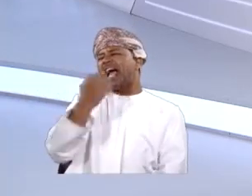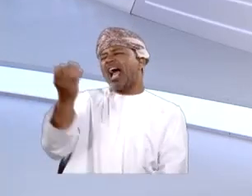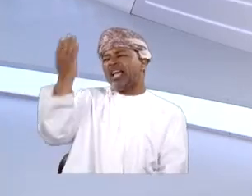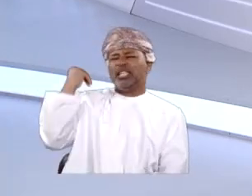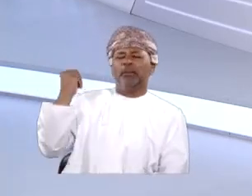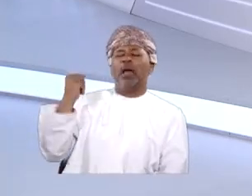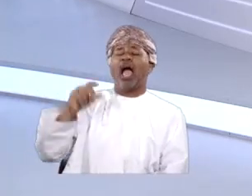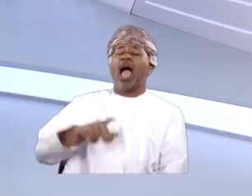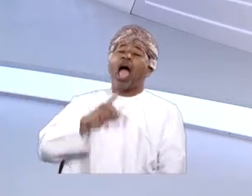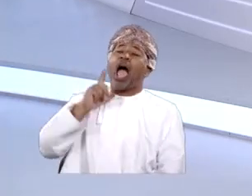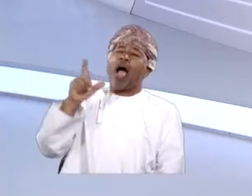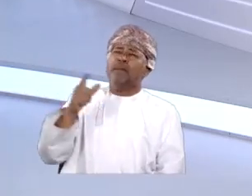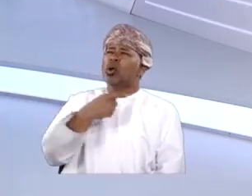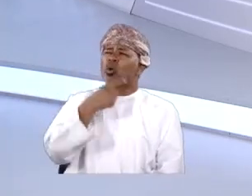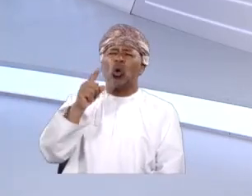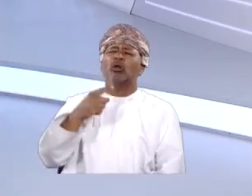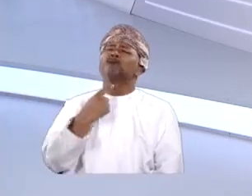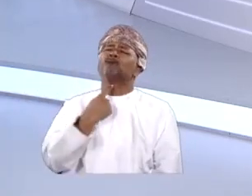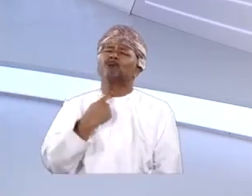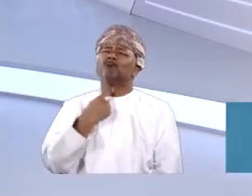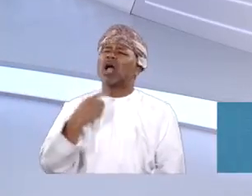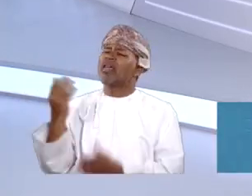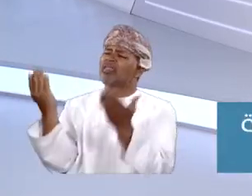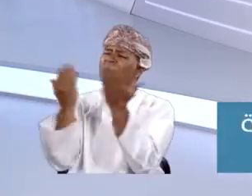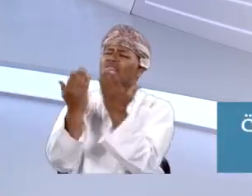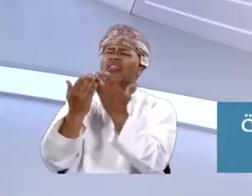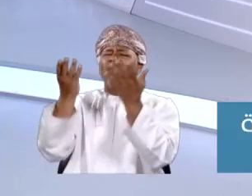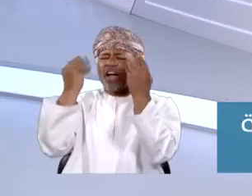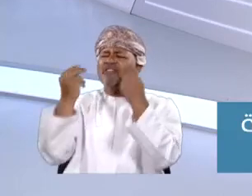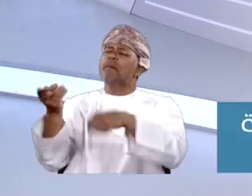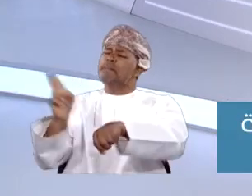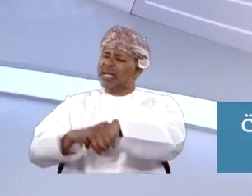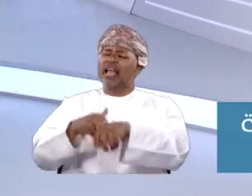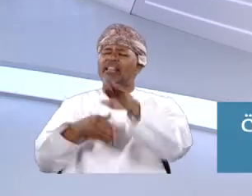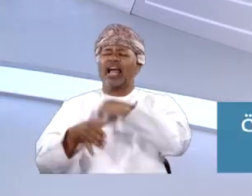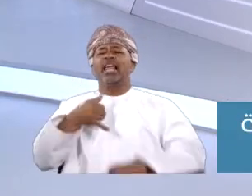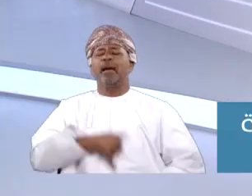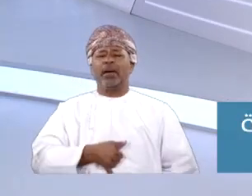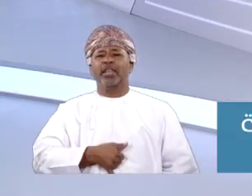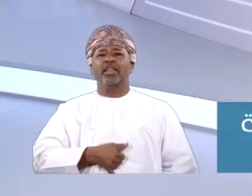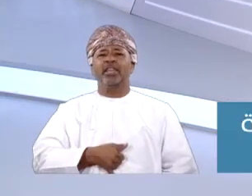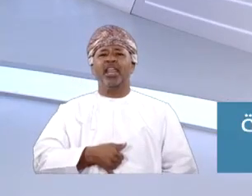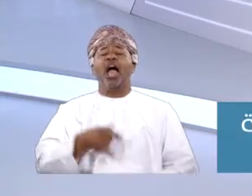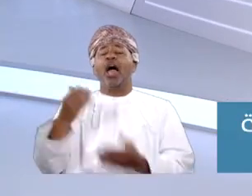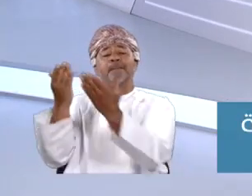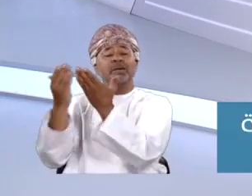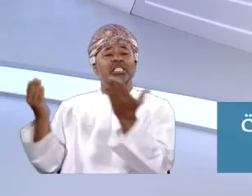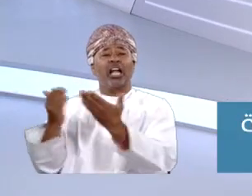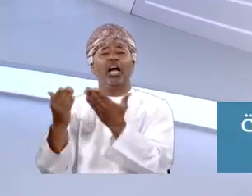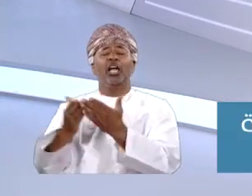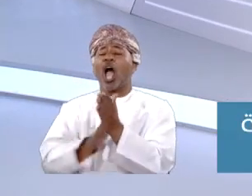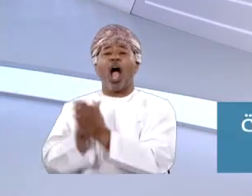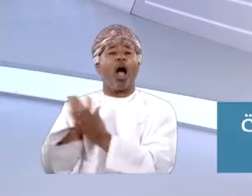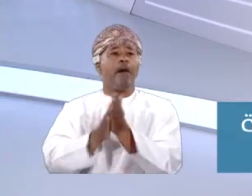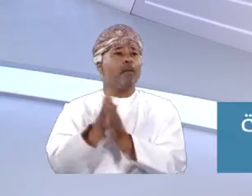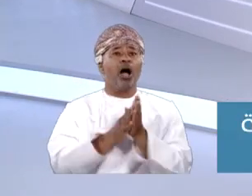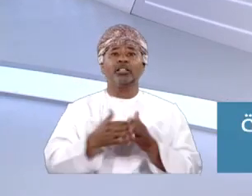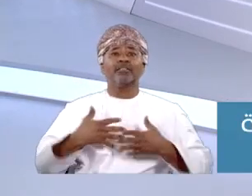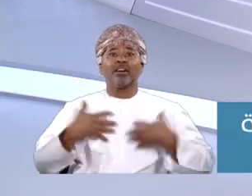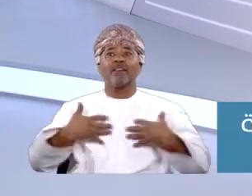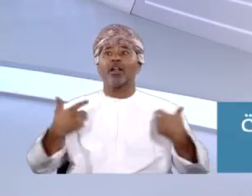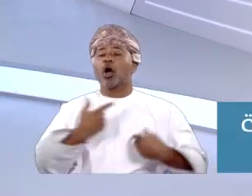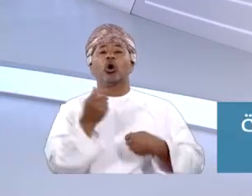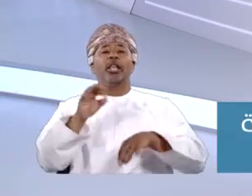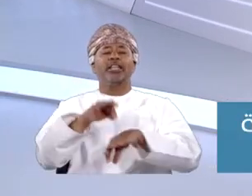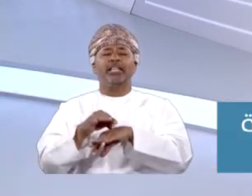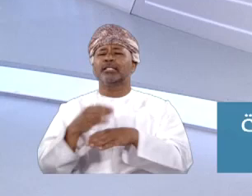أمل الكثيرين بعودة الحياة الثقافية إلى اليمن، إذ لاقت المسرحية التراجيدية هذه صدى واسعا لديهم